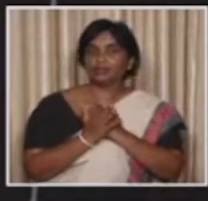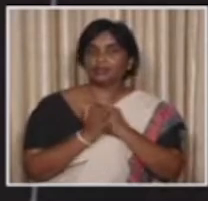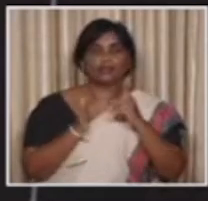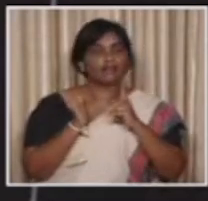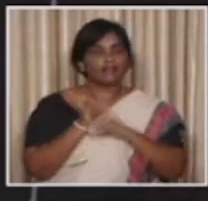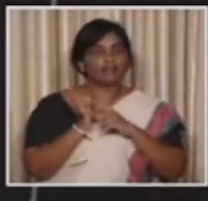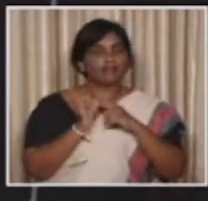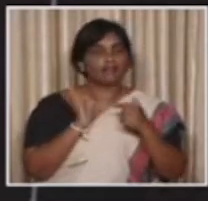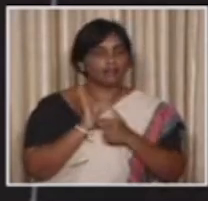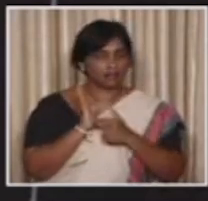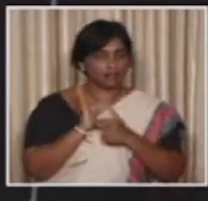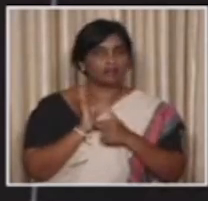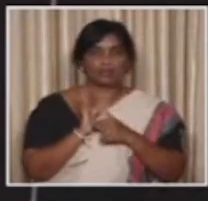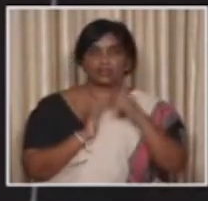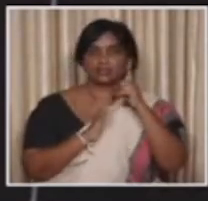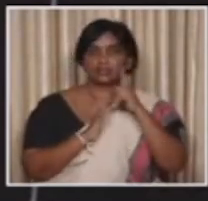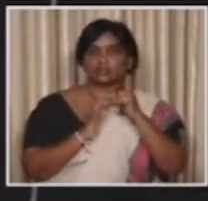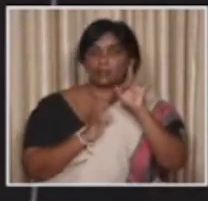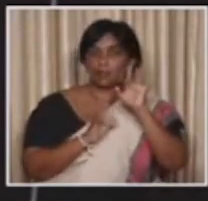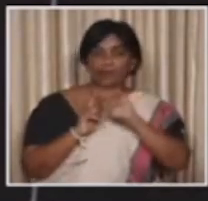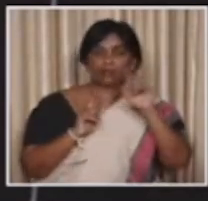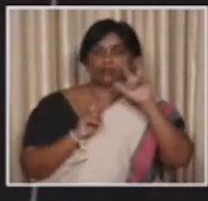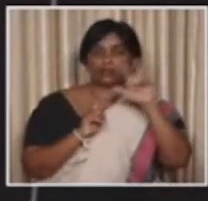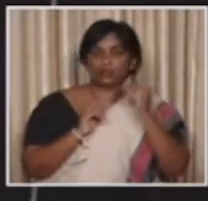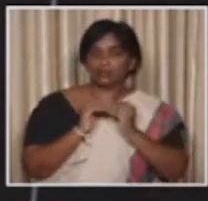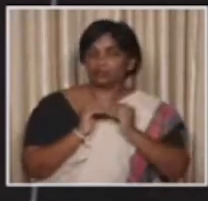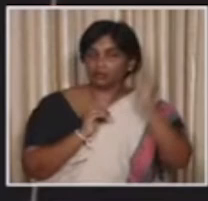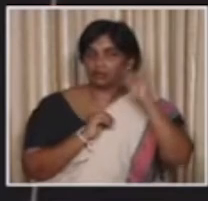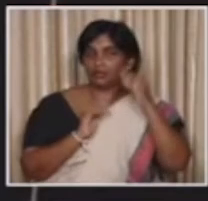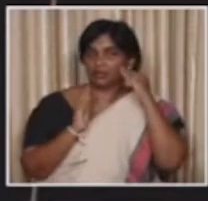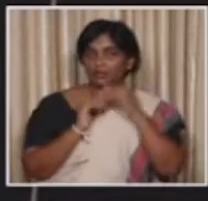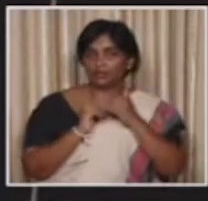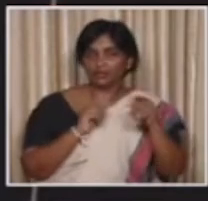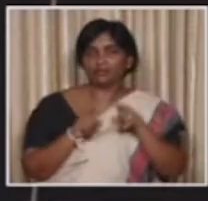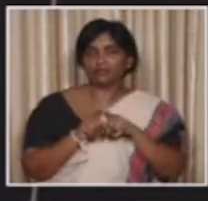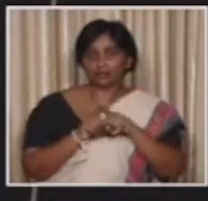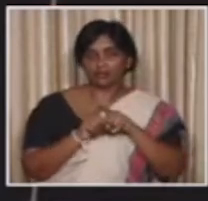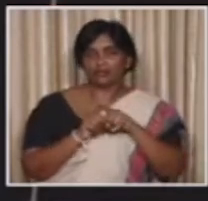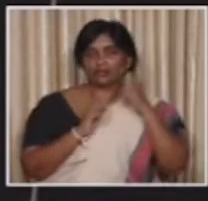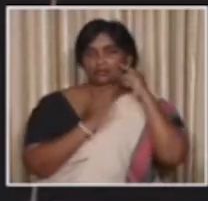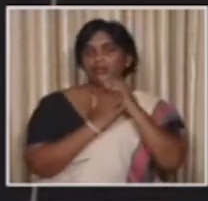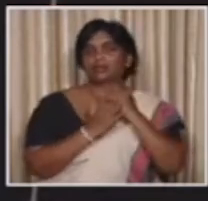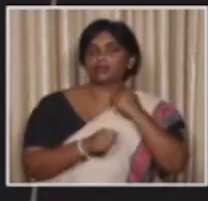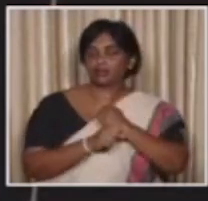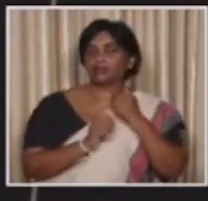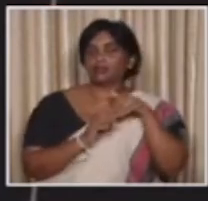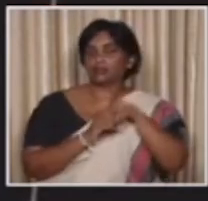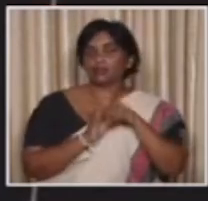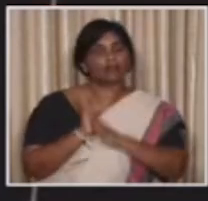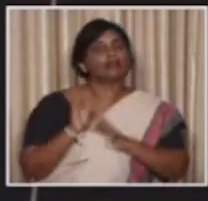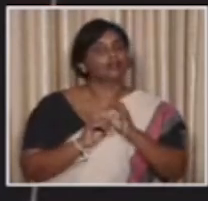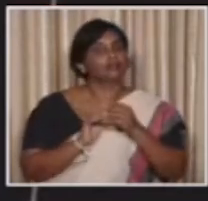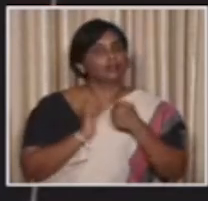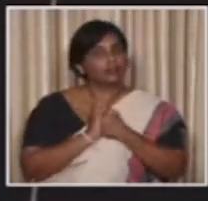15% ඉඳලා 18% කරන්න ජනවාරි මාසෙ ඉඳලා. ජනාධිපතිතුමනි ඒකෙන් ඔබතුමා බලාපොරොත්තු වෙන බිලියන 150ක්. එනිසා මම ආණ්ඩු පක්ෂයේ මන්ත්‍රීවරයෙක්ට ඔබතුමාගෙන්